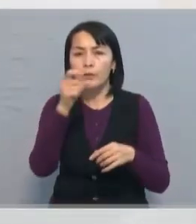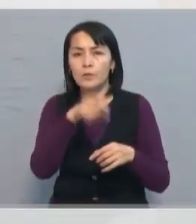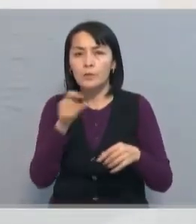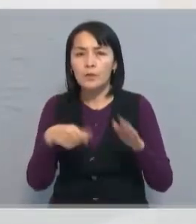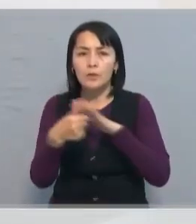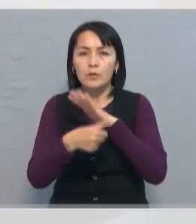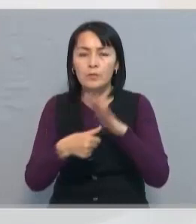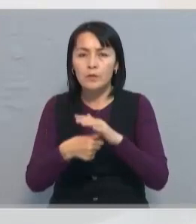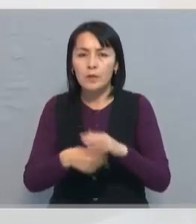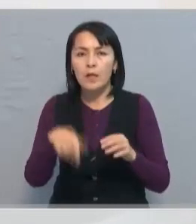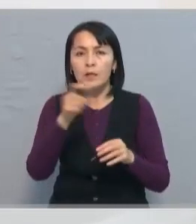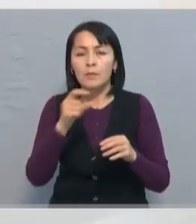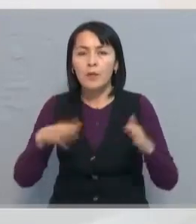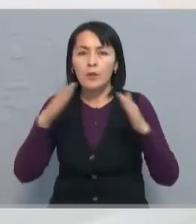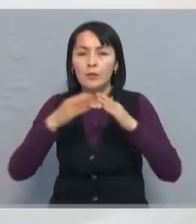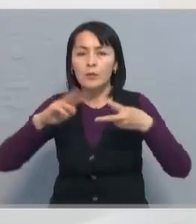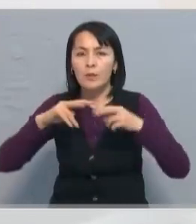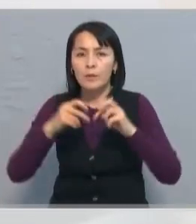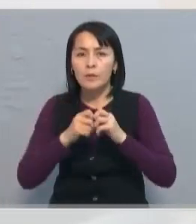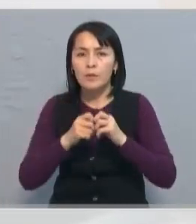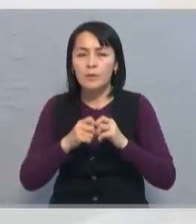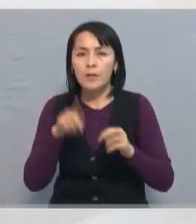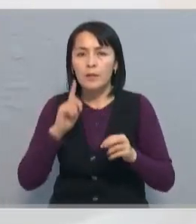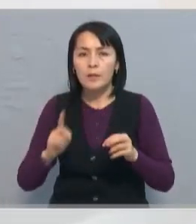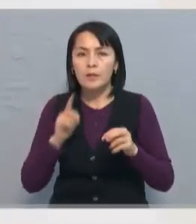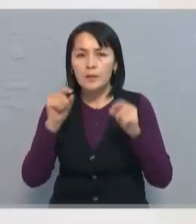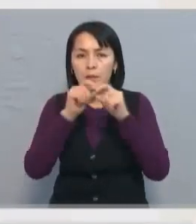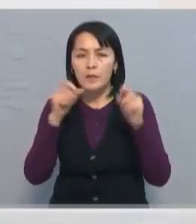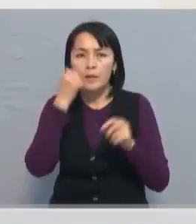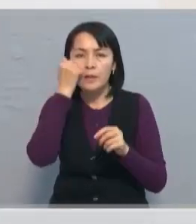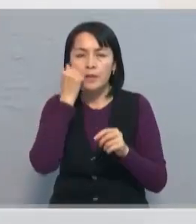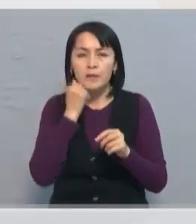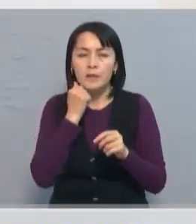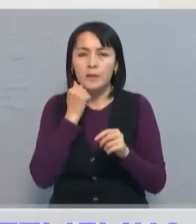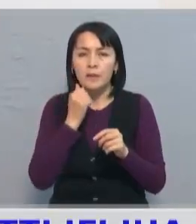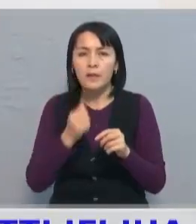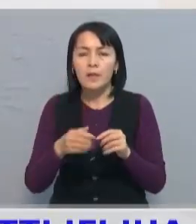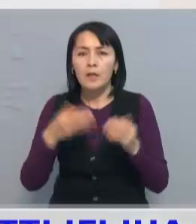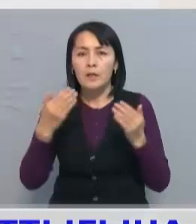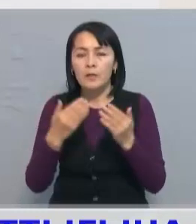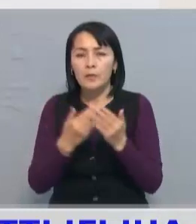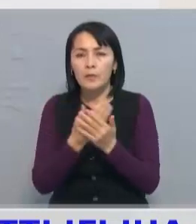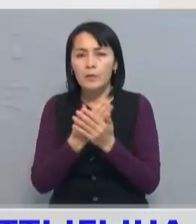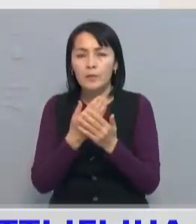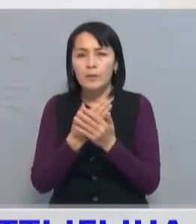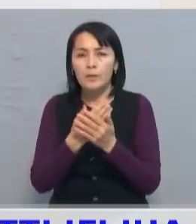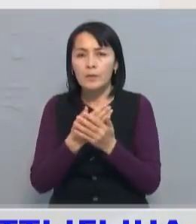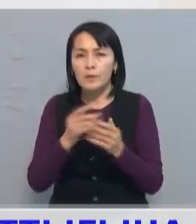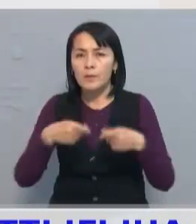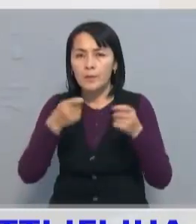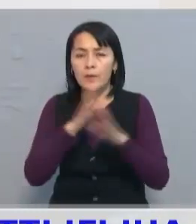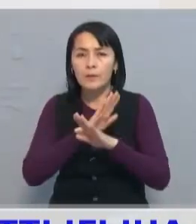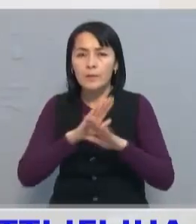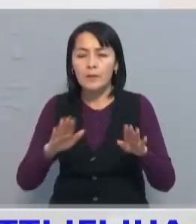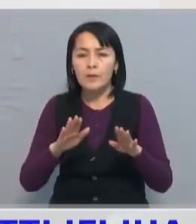жұмыссыздығы, азаматтардың тұрғын үй мәселесі, инженерлік желілердің тозықтығы, инфрақұрылымның толық қамтамасыз